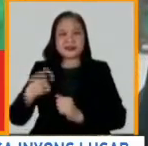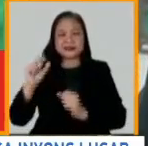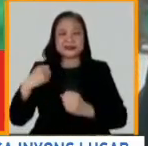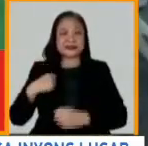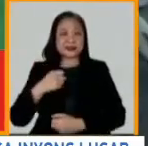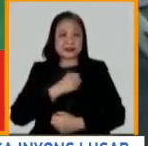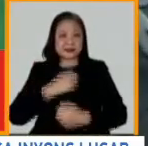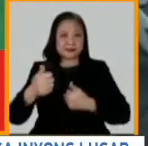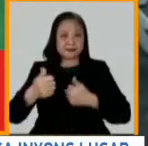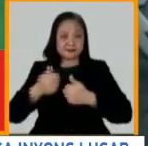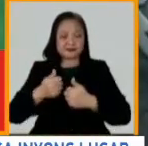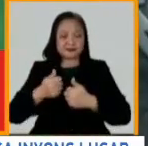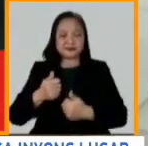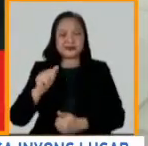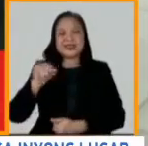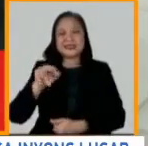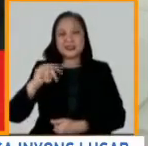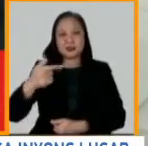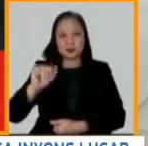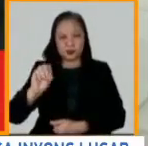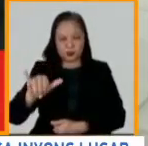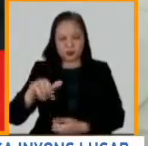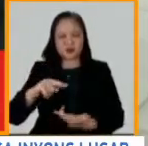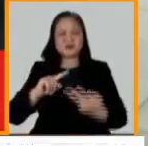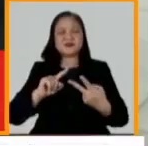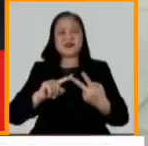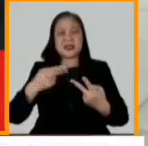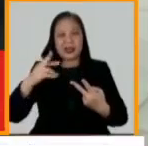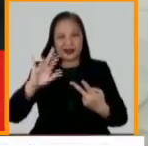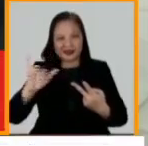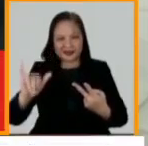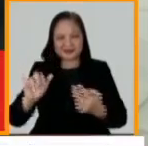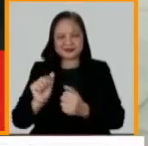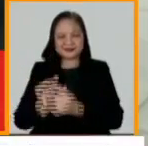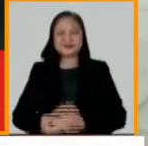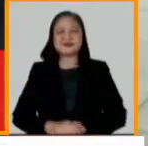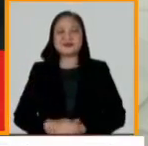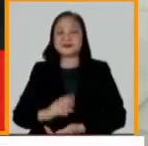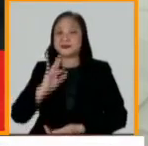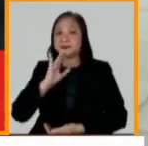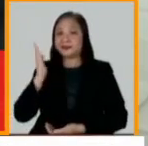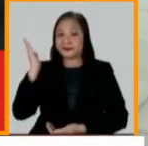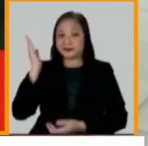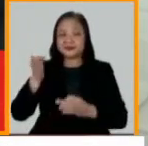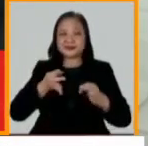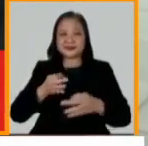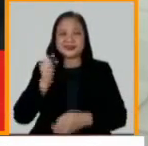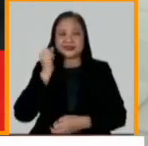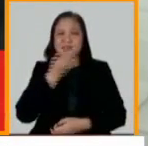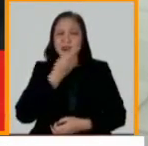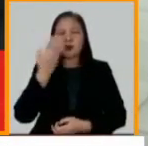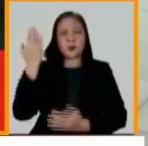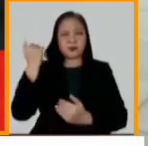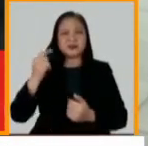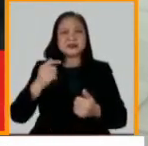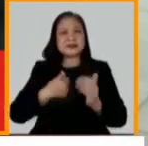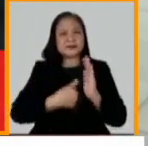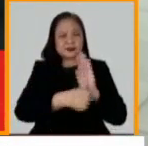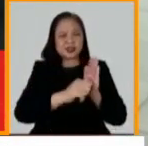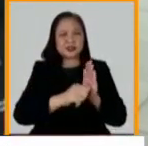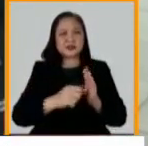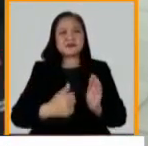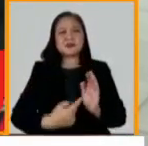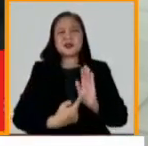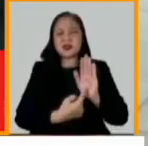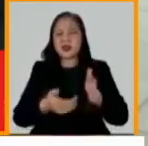Jinggoy Estrada at Harry Roque. We hope that this will highlight ang ating panawagan para sa